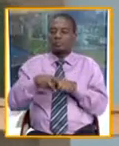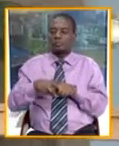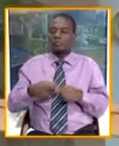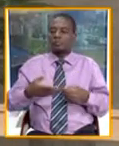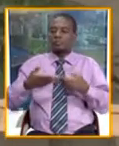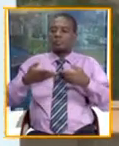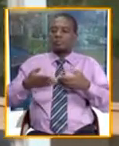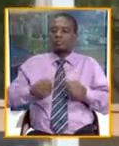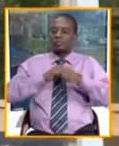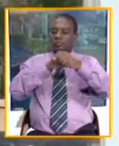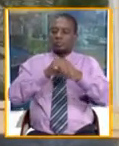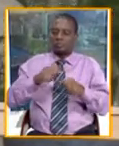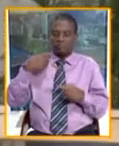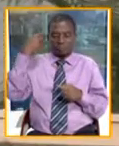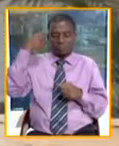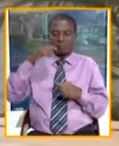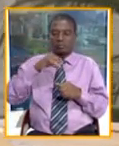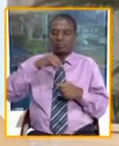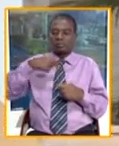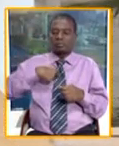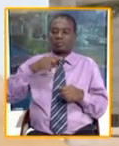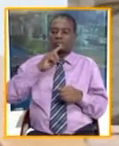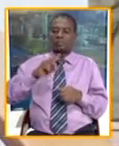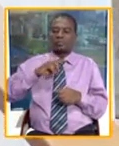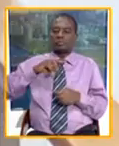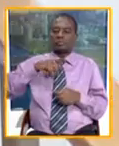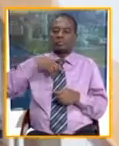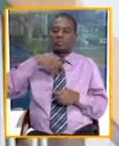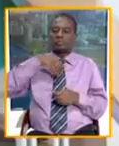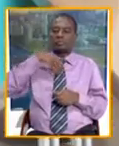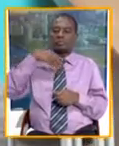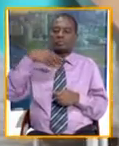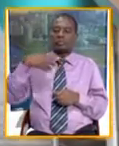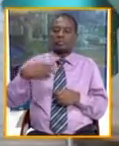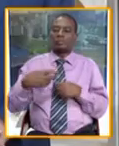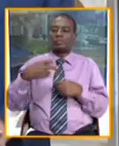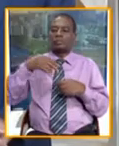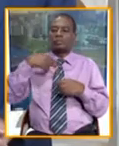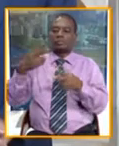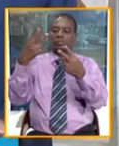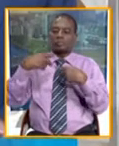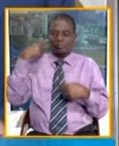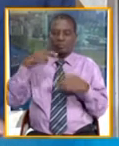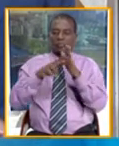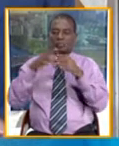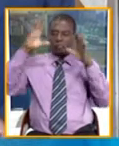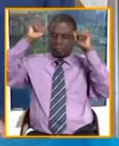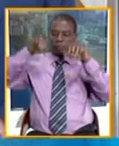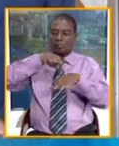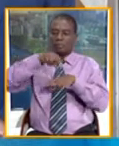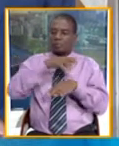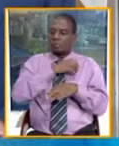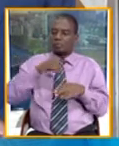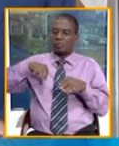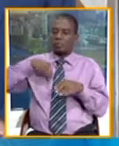qui concernent toute la sous-région. Je suis venu me présenter au président de la République. Et effectivement,